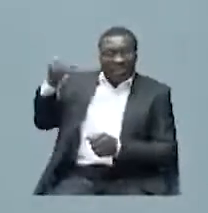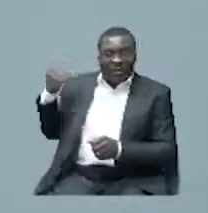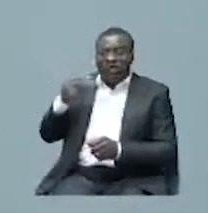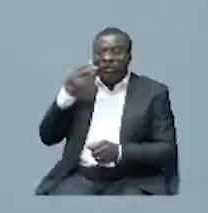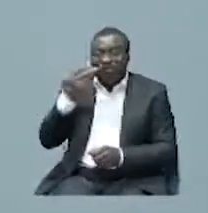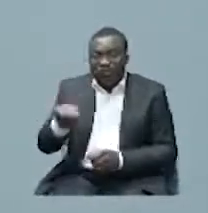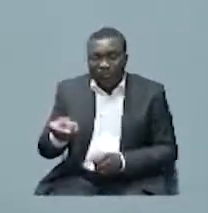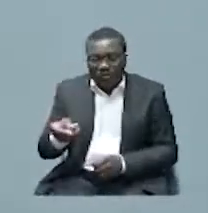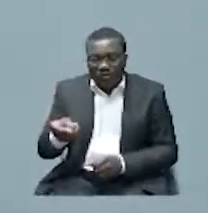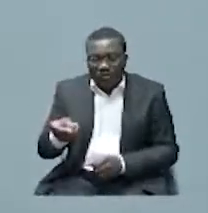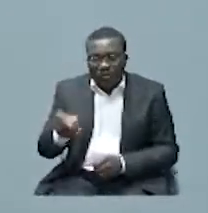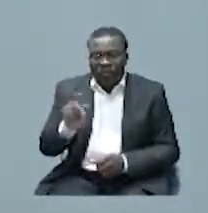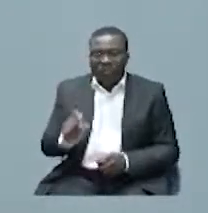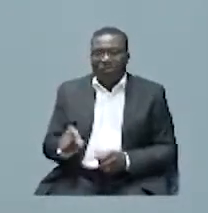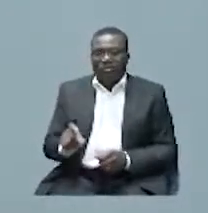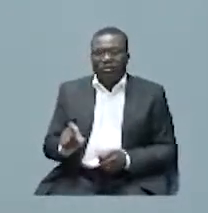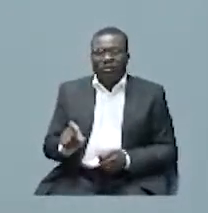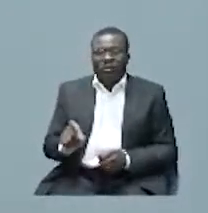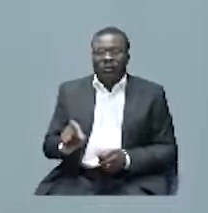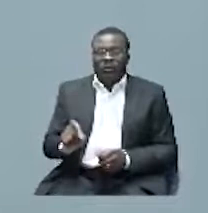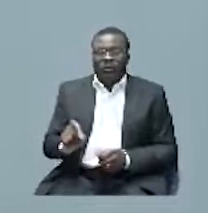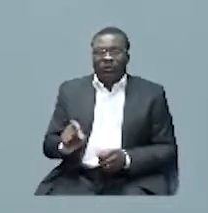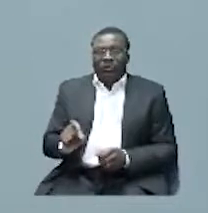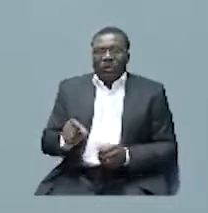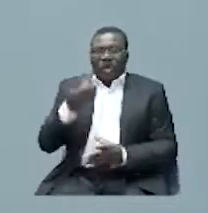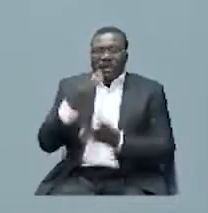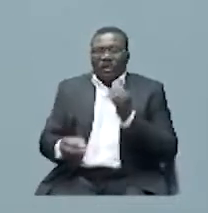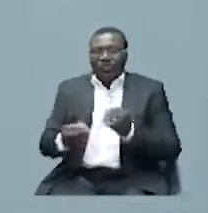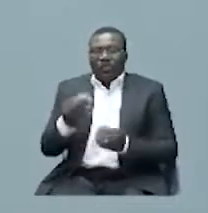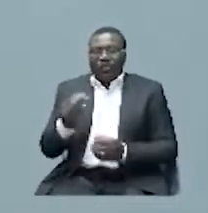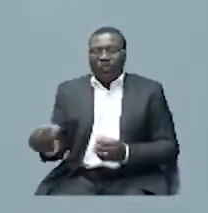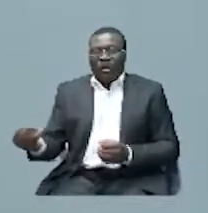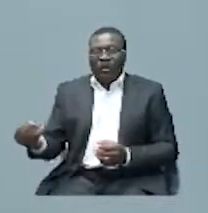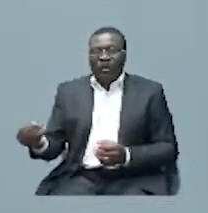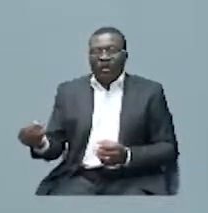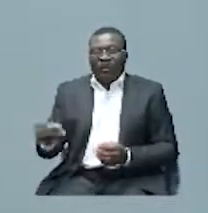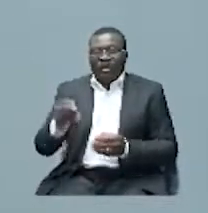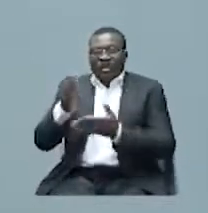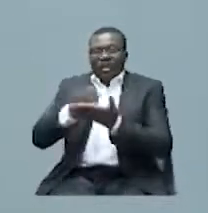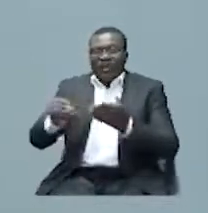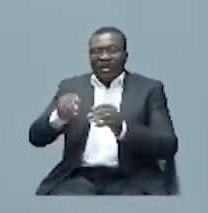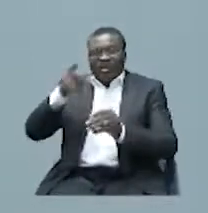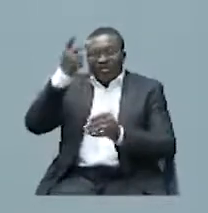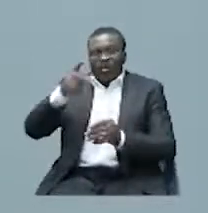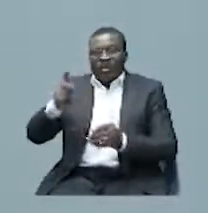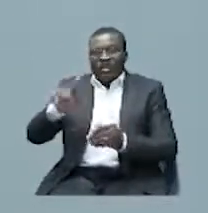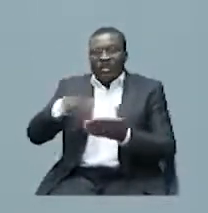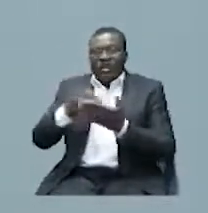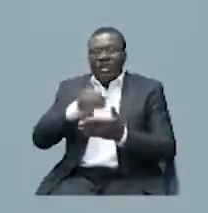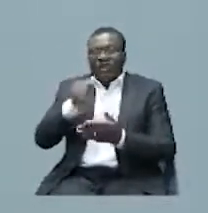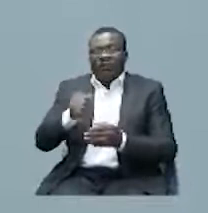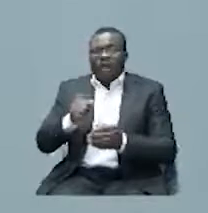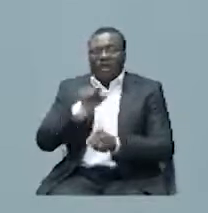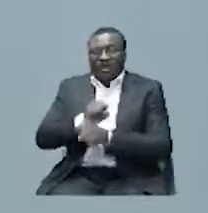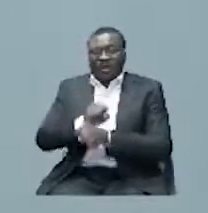observer que, à défaut de moyens, les partis politiques n'arrivent pas à